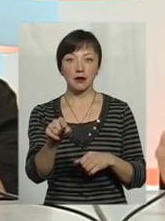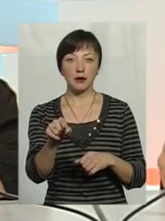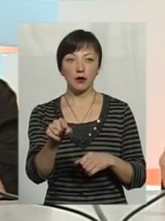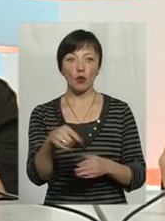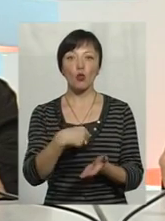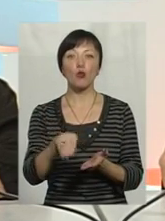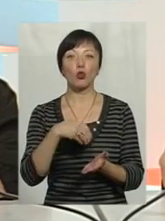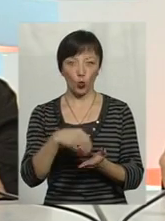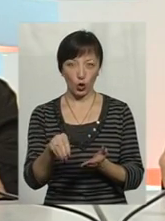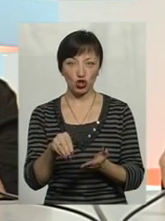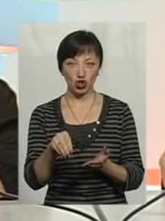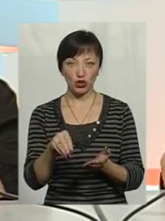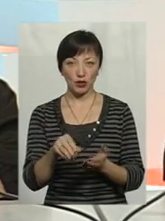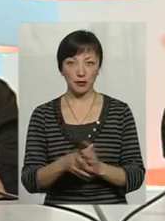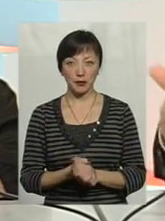що ти купуєш,